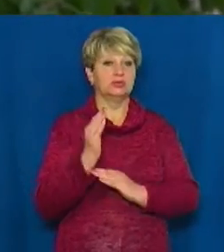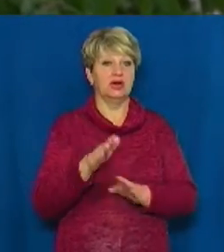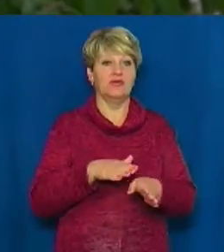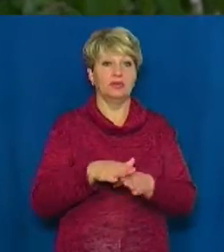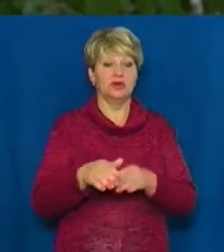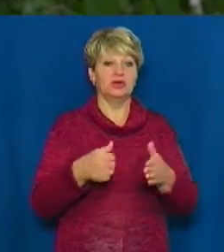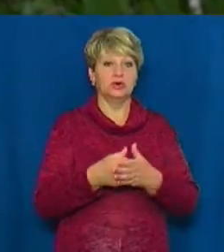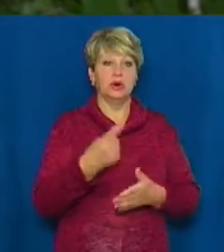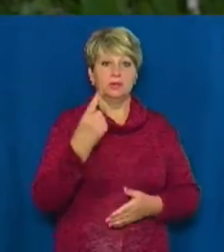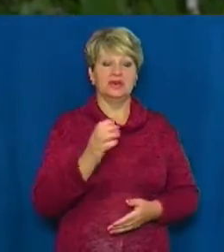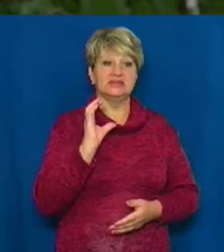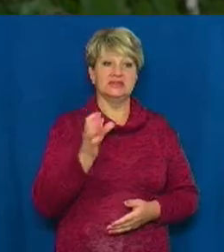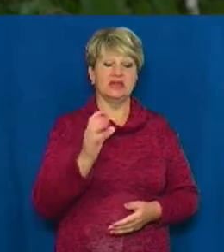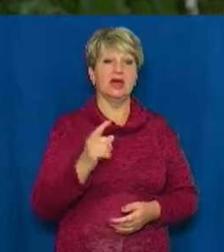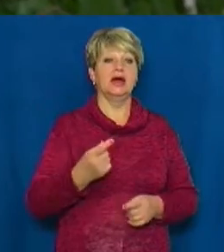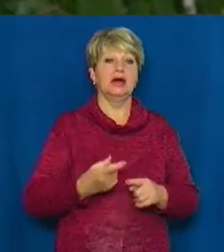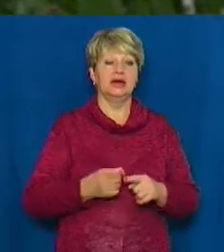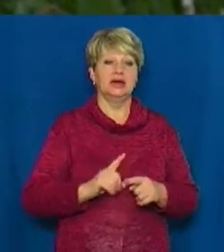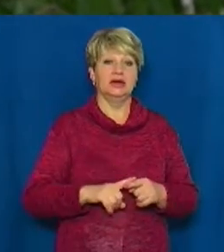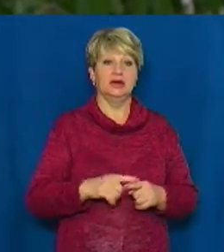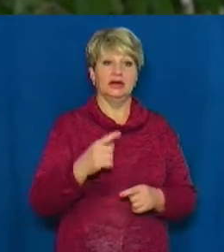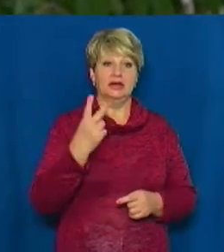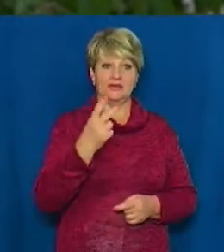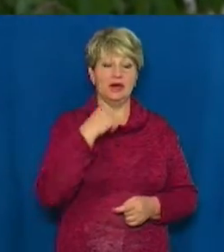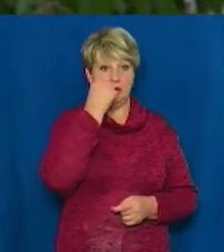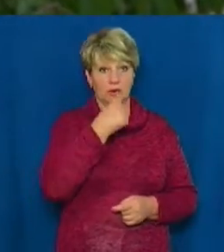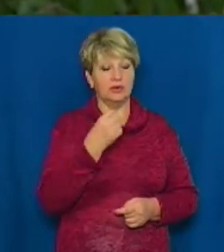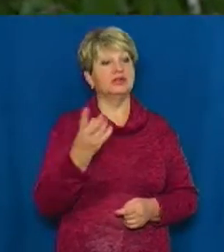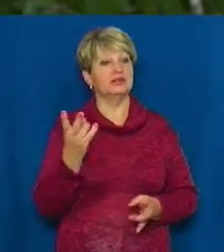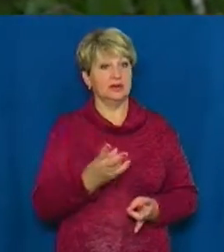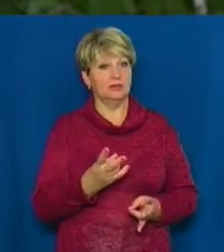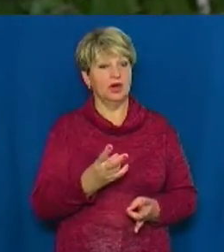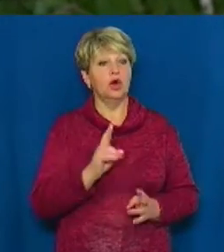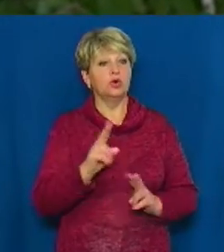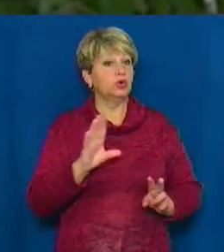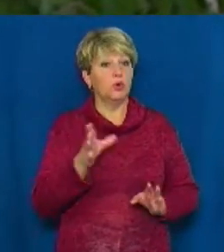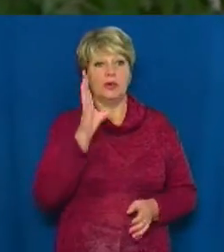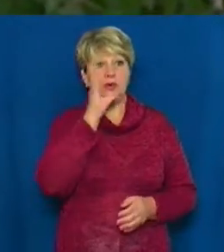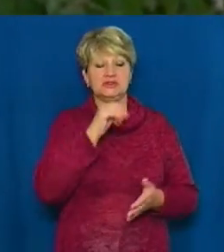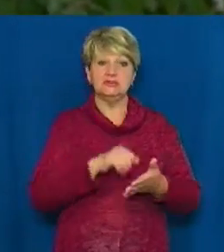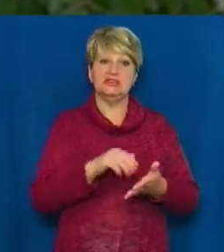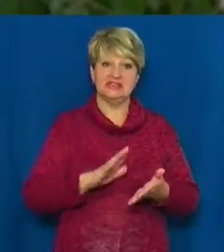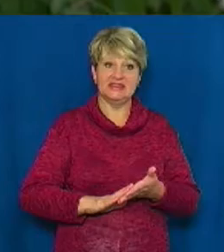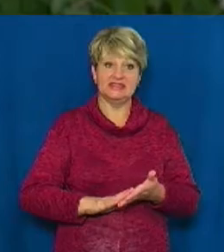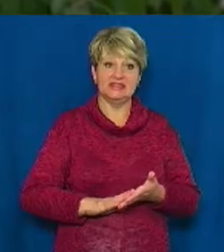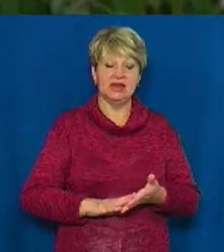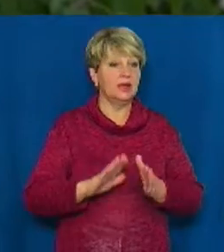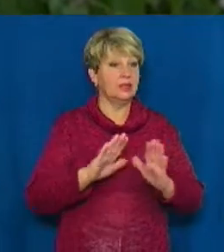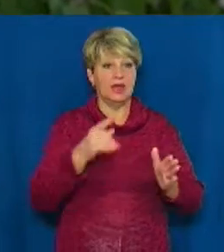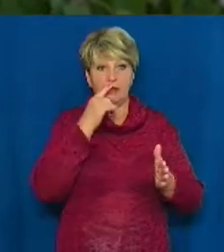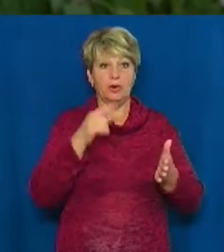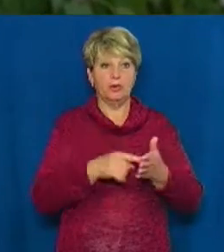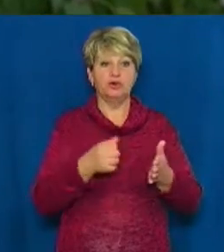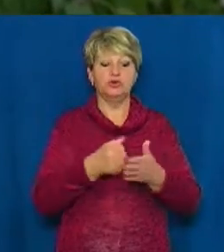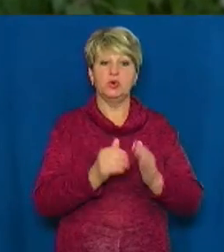1 вересня 2 рочки, нам запросити до садочка. А ті, звичайно, хто не встиг записатися, ті не потрапляють до садочку.